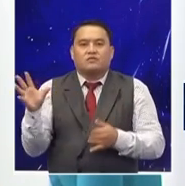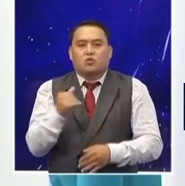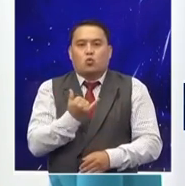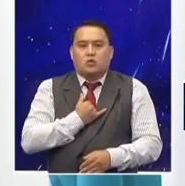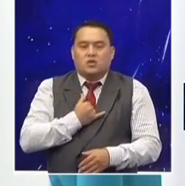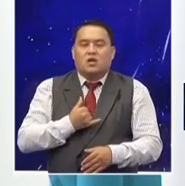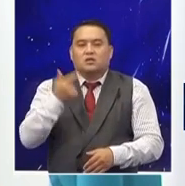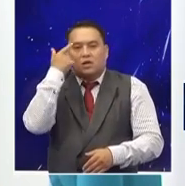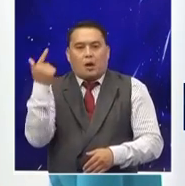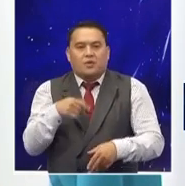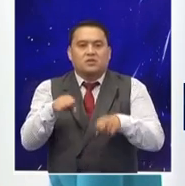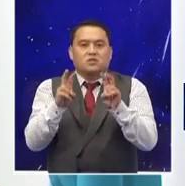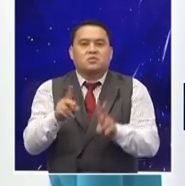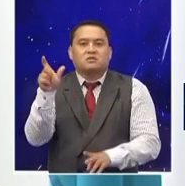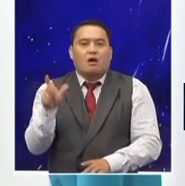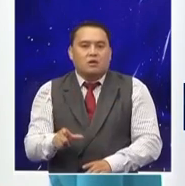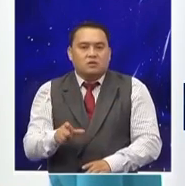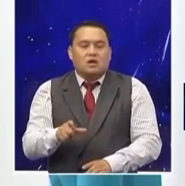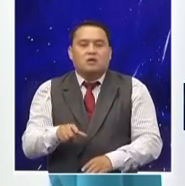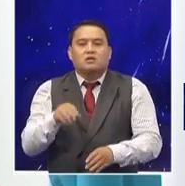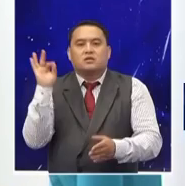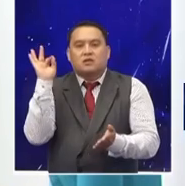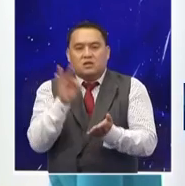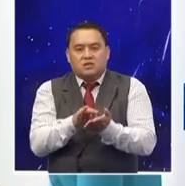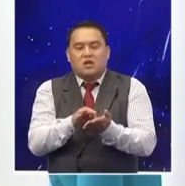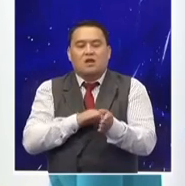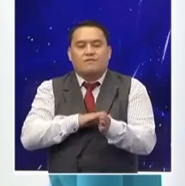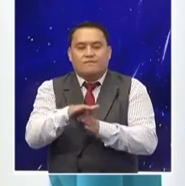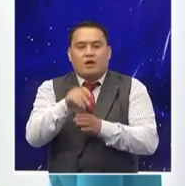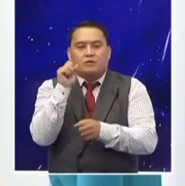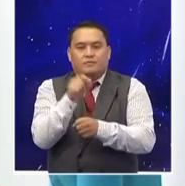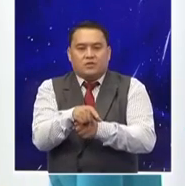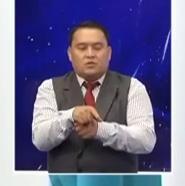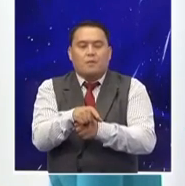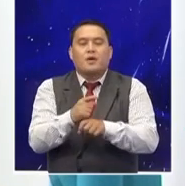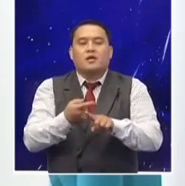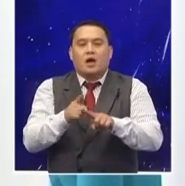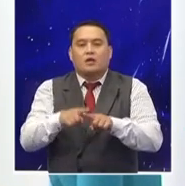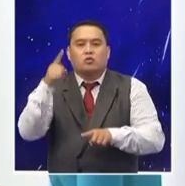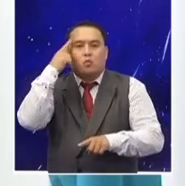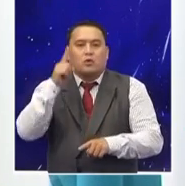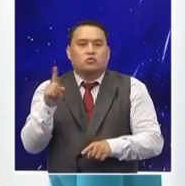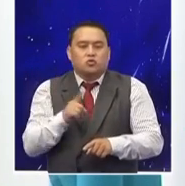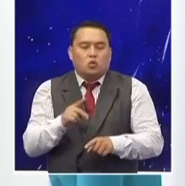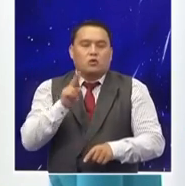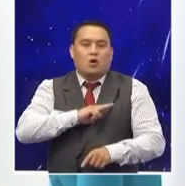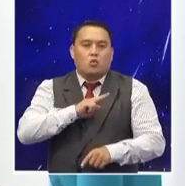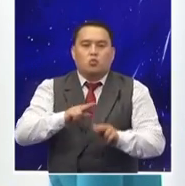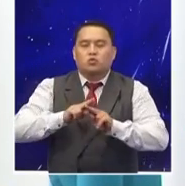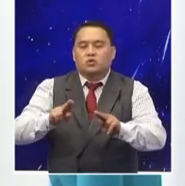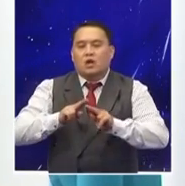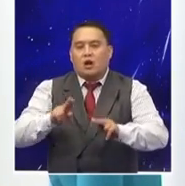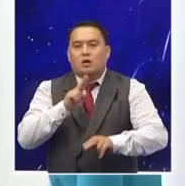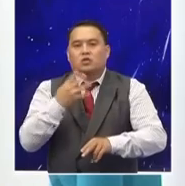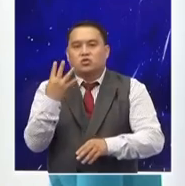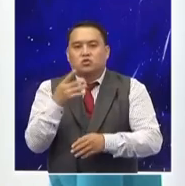сертифицированные специалисты по этому думаю задачи возложенной на них они стопроцентно справятся помимо дистанционно занятия наши учителя будут преподавать